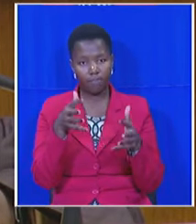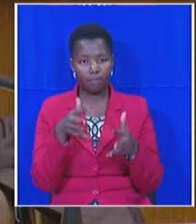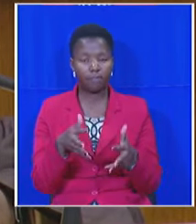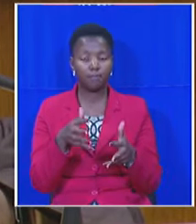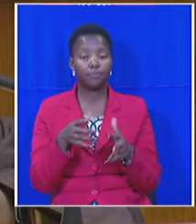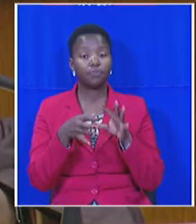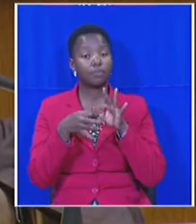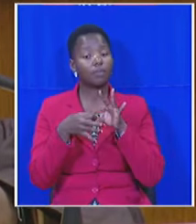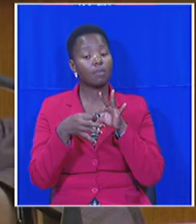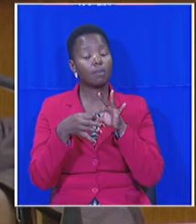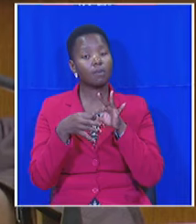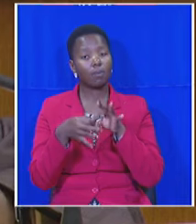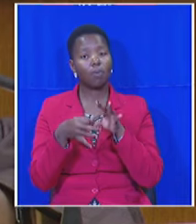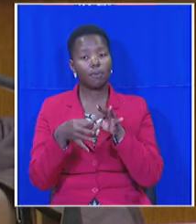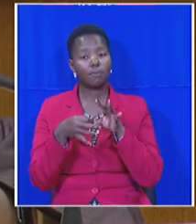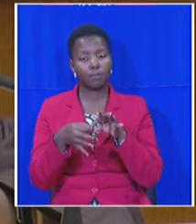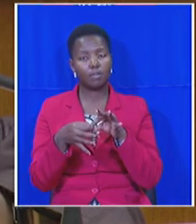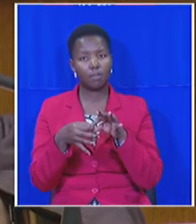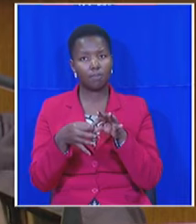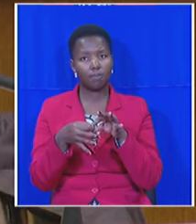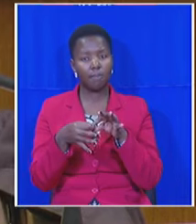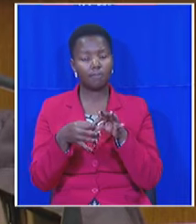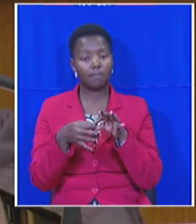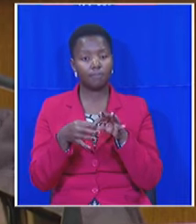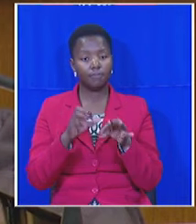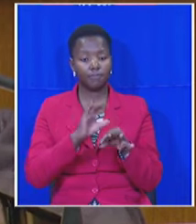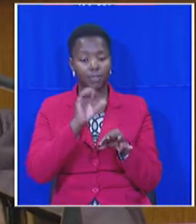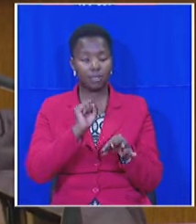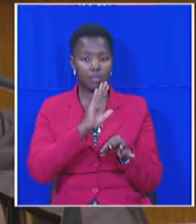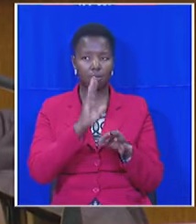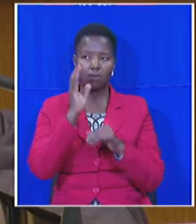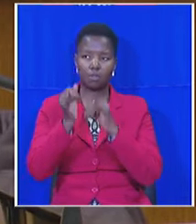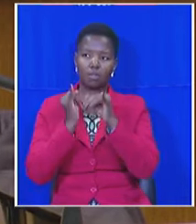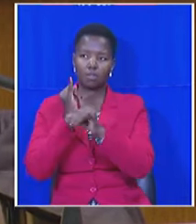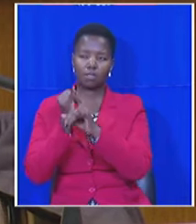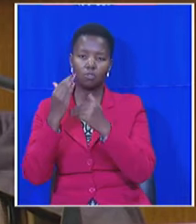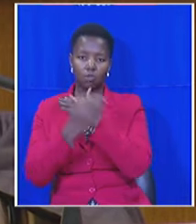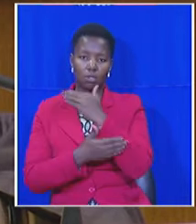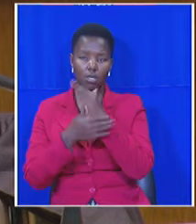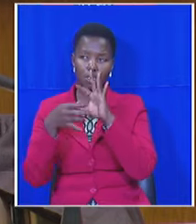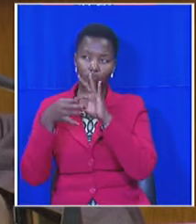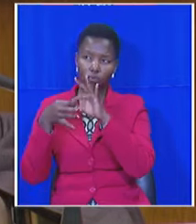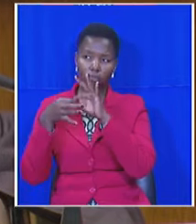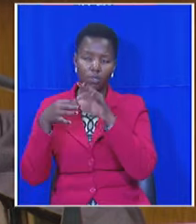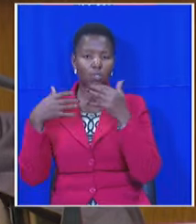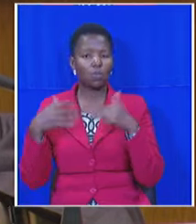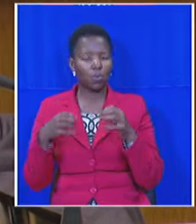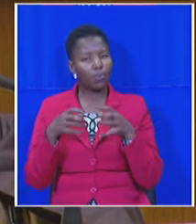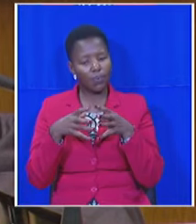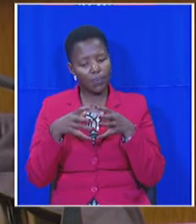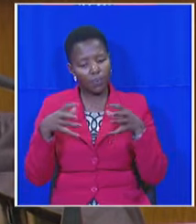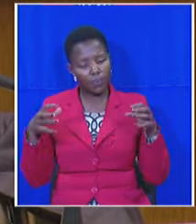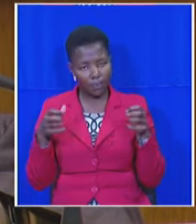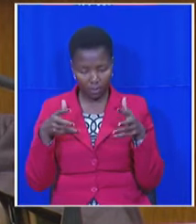endaweni ezingathoma ku37 ukuya ku126. Lokho kwenza ukuthi South Africa iberekisane kuhle kukhulu